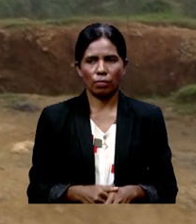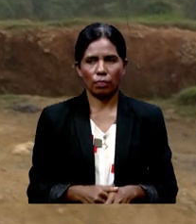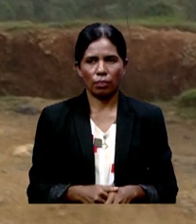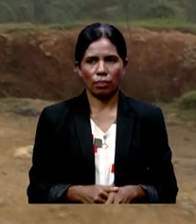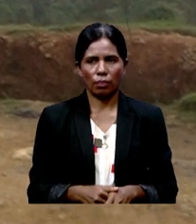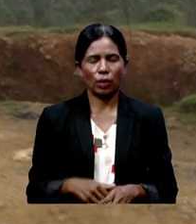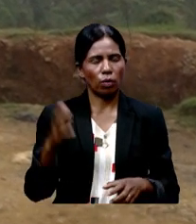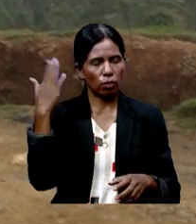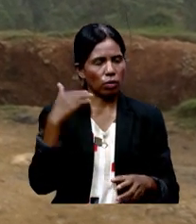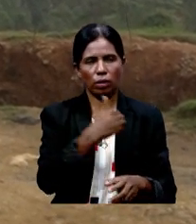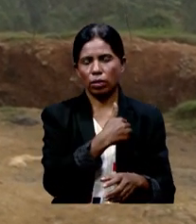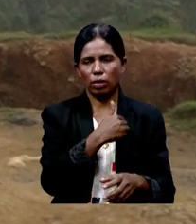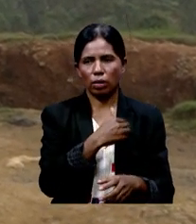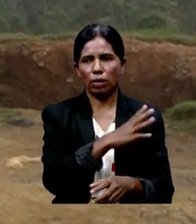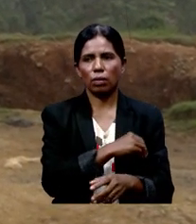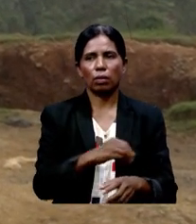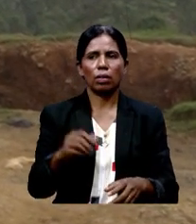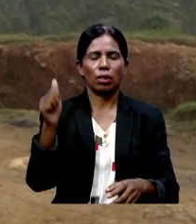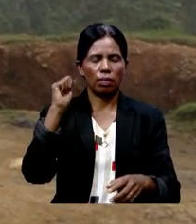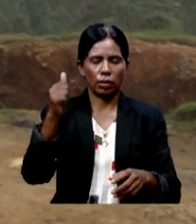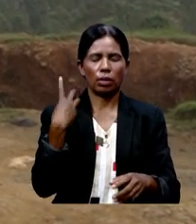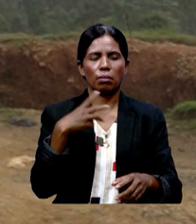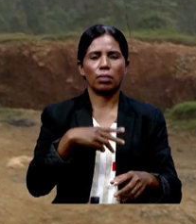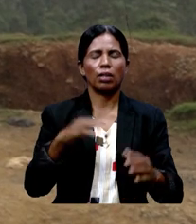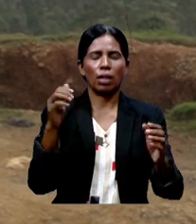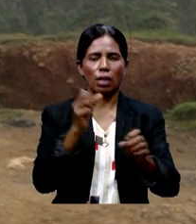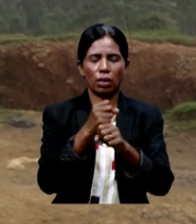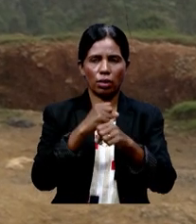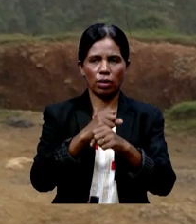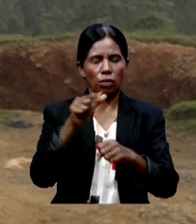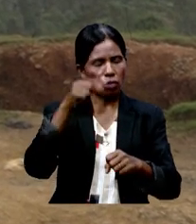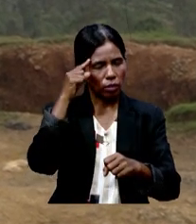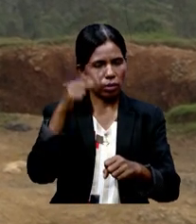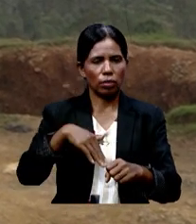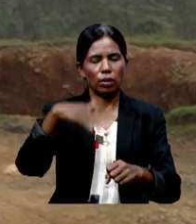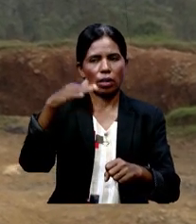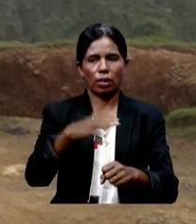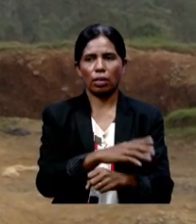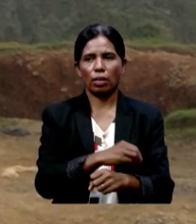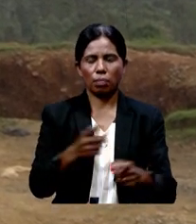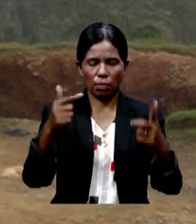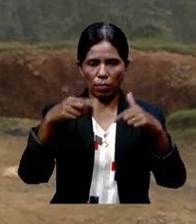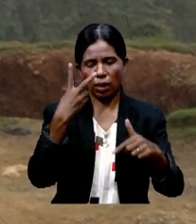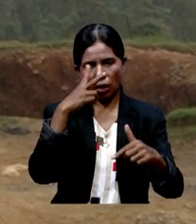antes itu macam cerlah atau agora sudah kanza atau mining kampanye sudah main nama atau mai be anze gubernur saya itu anze buat ni anze mai